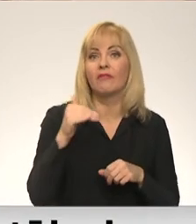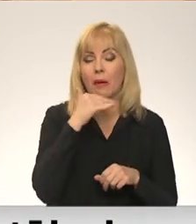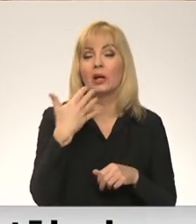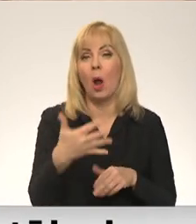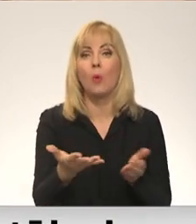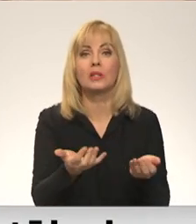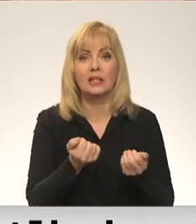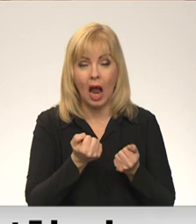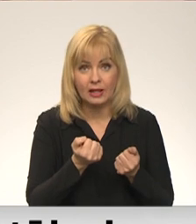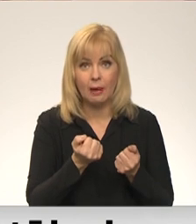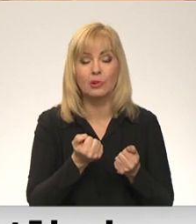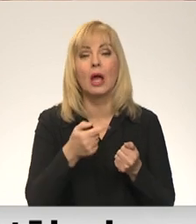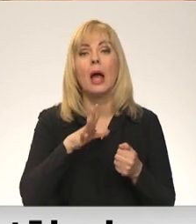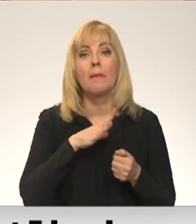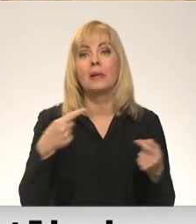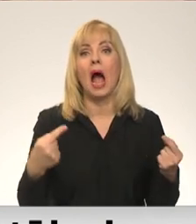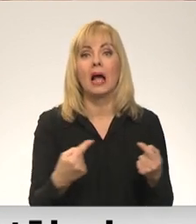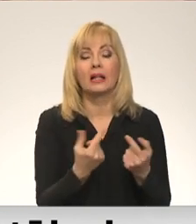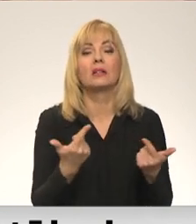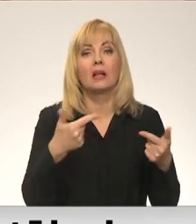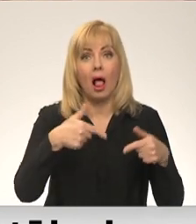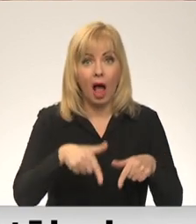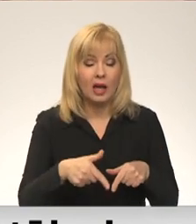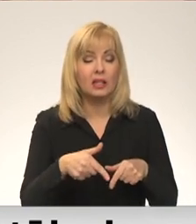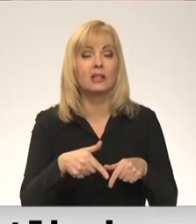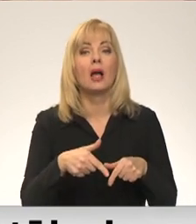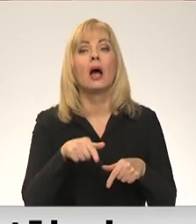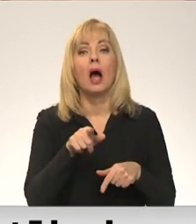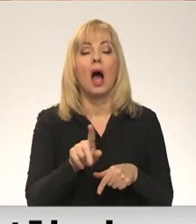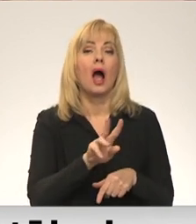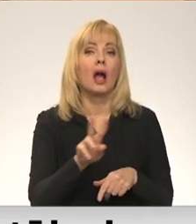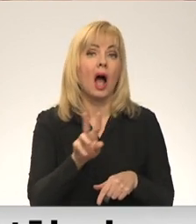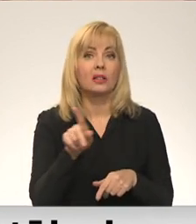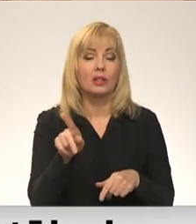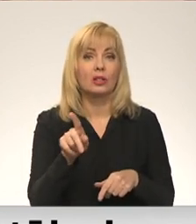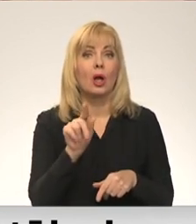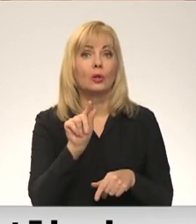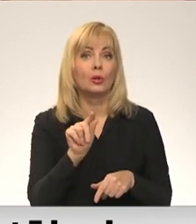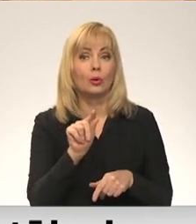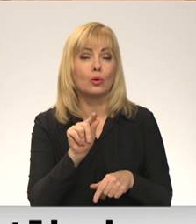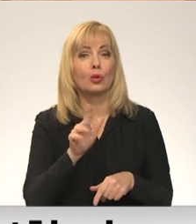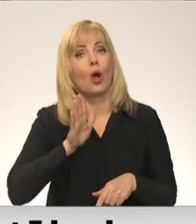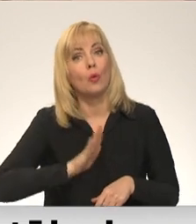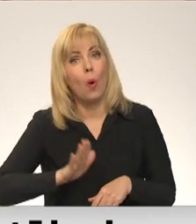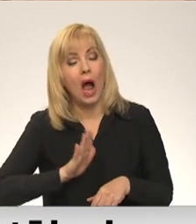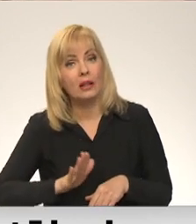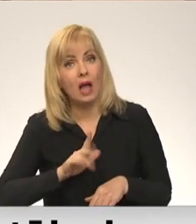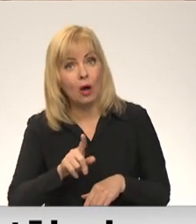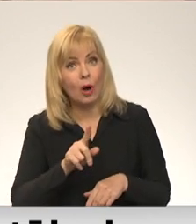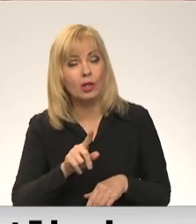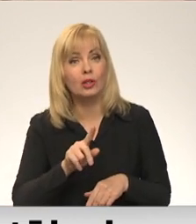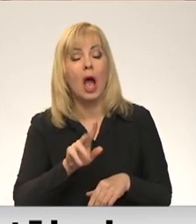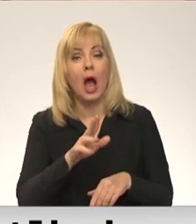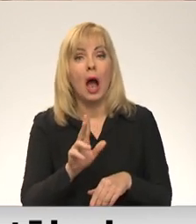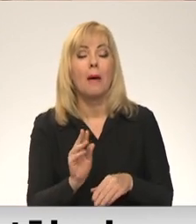februāris, kad pienāca tam attiecīgais laiks. Un tad tie, kas varbūt bija mazliet tādi nogaidoši, kuriem pienācās balstu